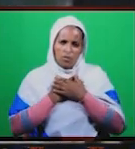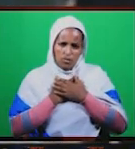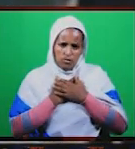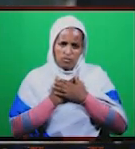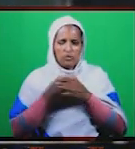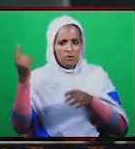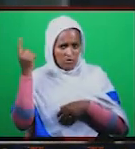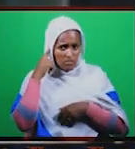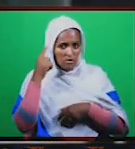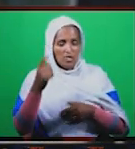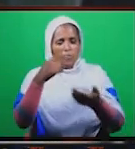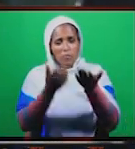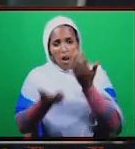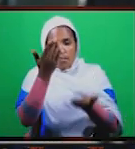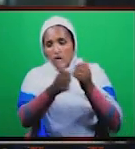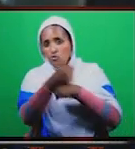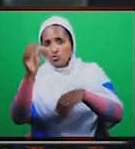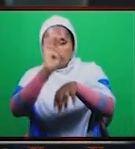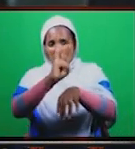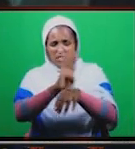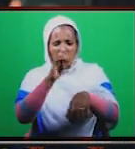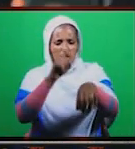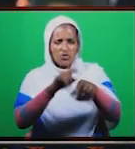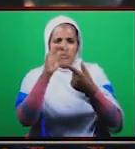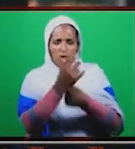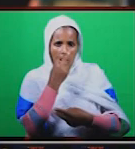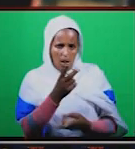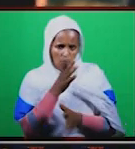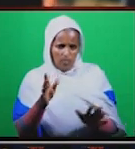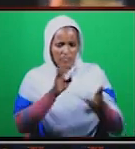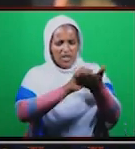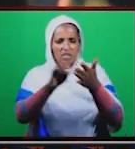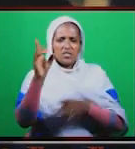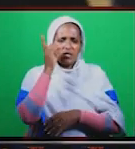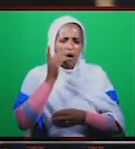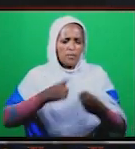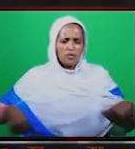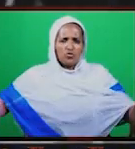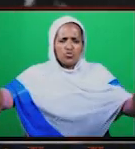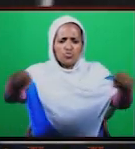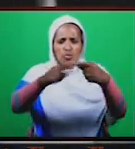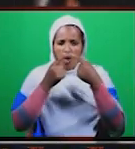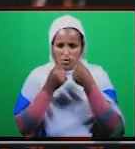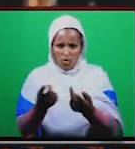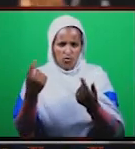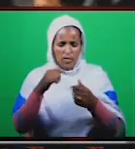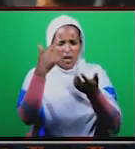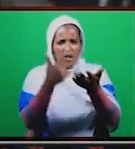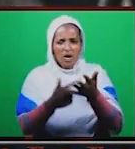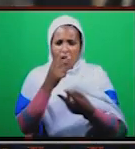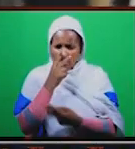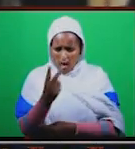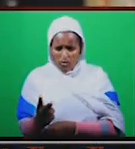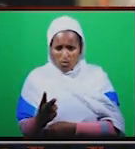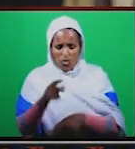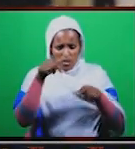ሲሉ ያ ነገር ትልቅ እፎይታ ነው የሚሰማው። ምናልባት ያው ሌሎች ቤተክርስቲያን ከጊዜ አንጻር አላዩ ቅዱስ ኪዳነ